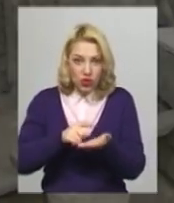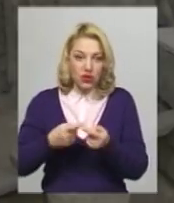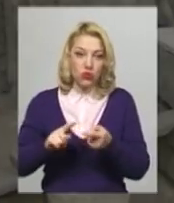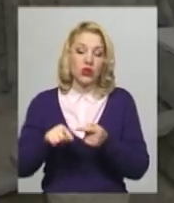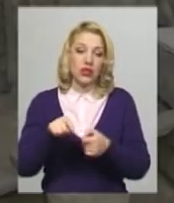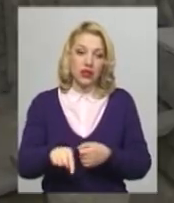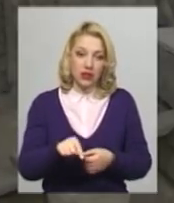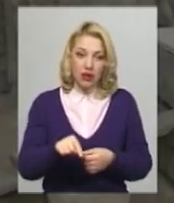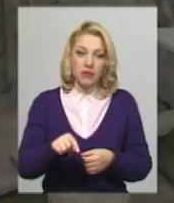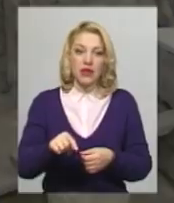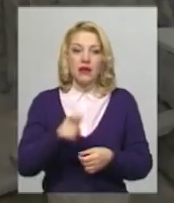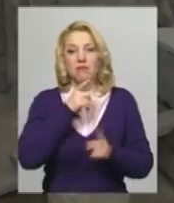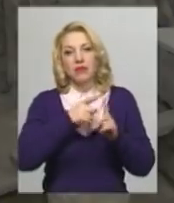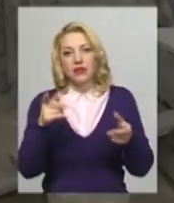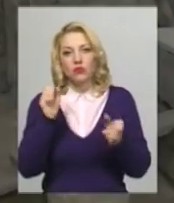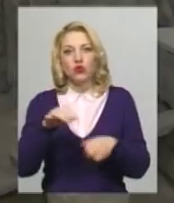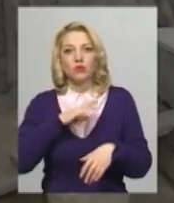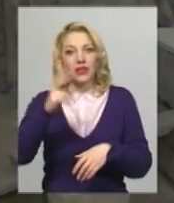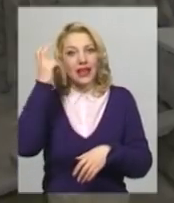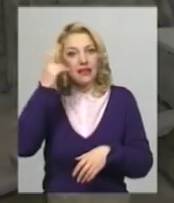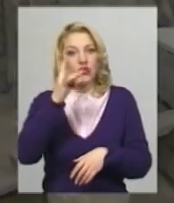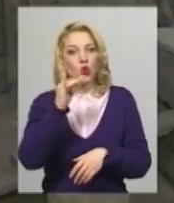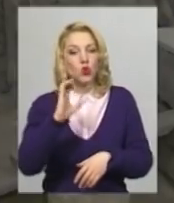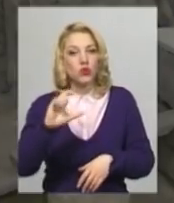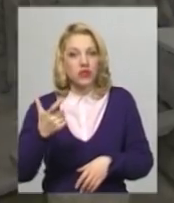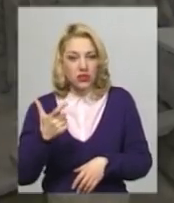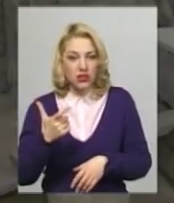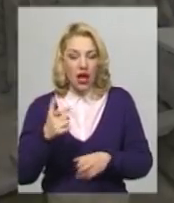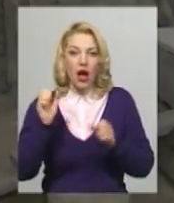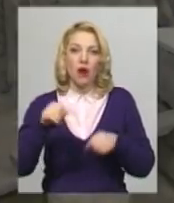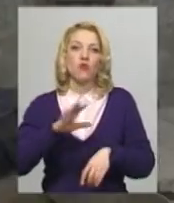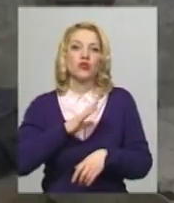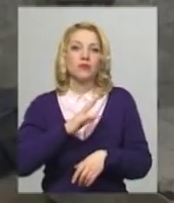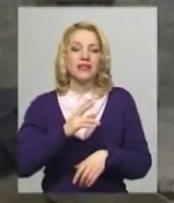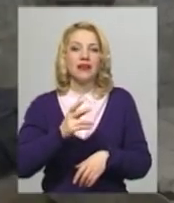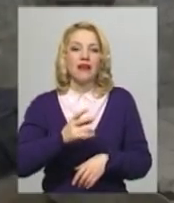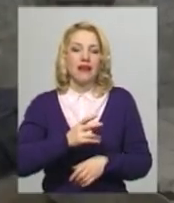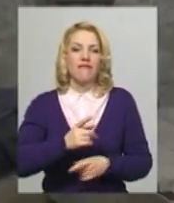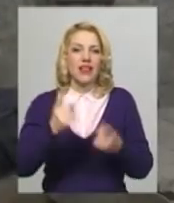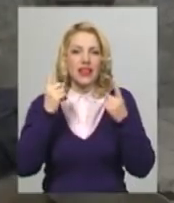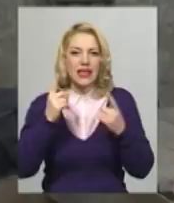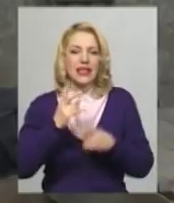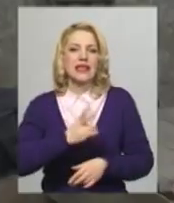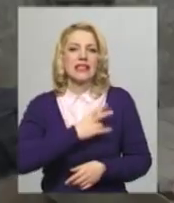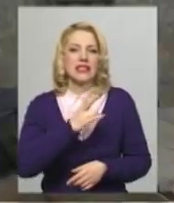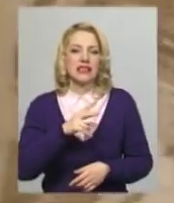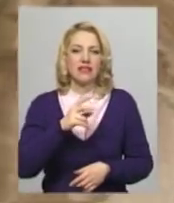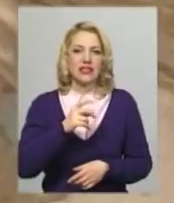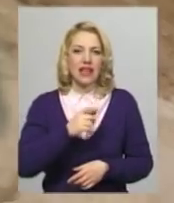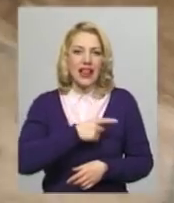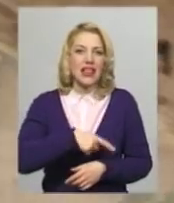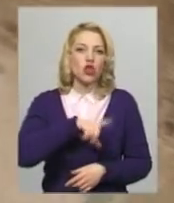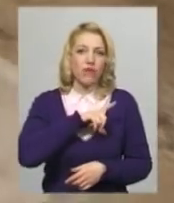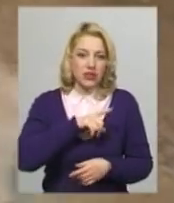Меджибіжської фортеці періоду або Київської Русі, а можливо і Великого князівства Литовського. Криниця і ось така